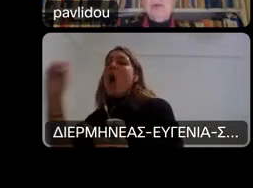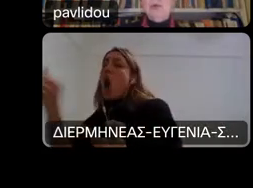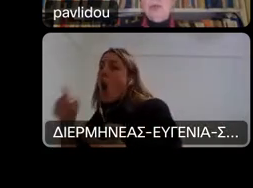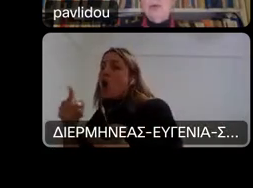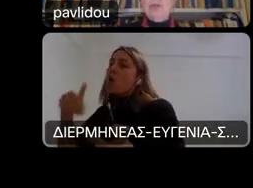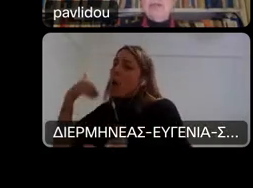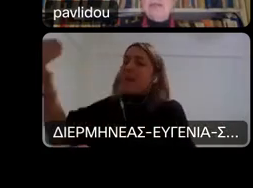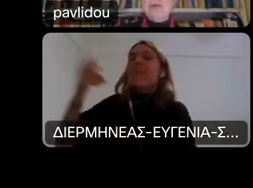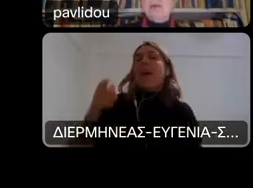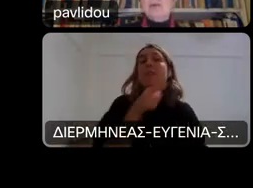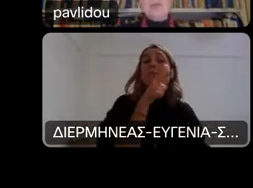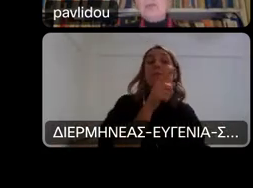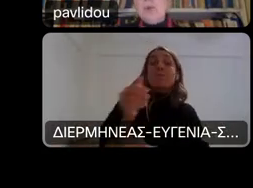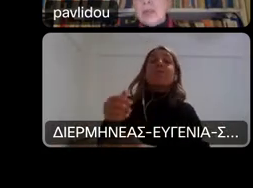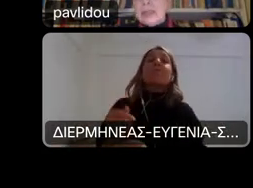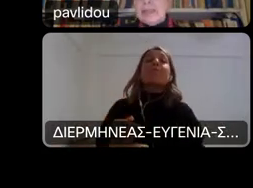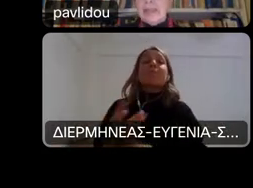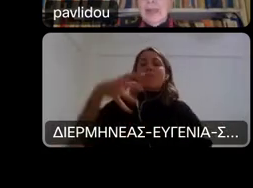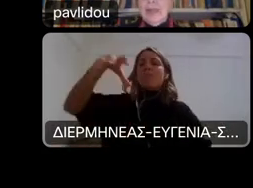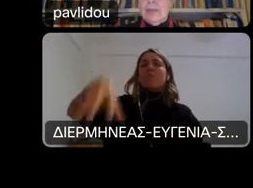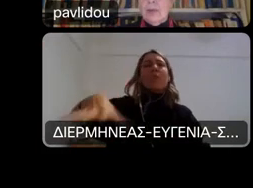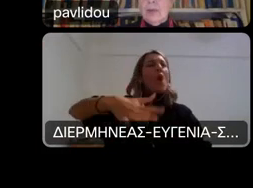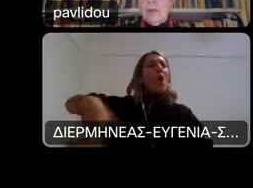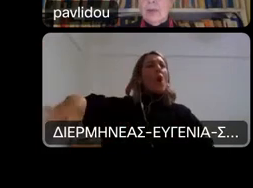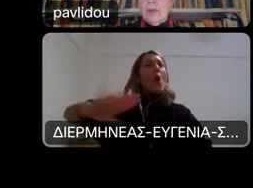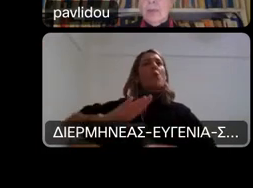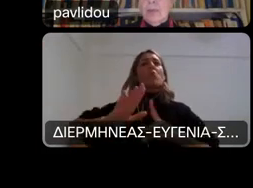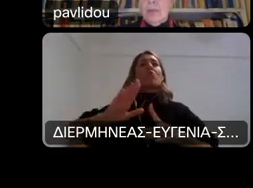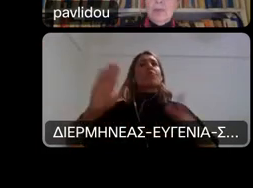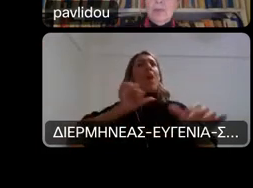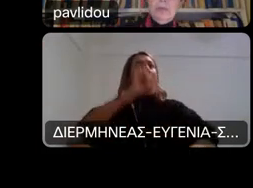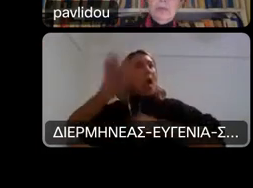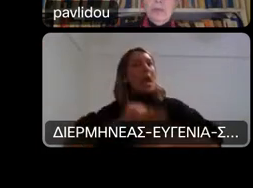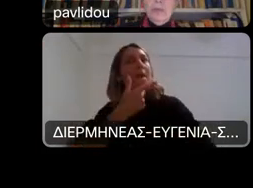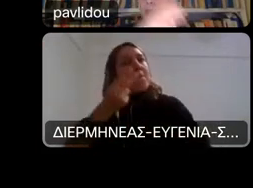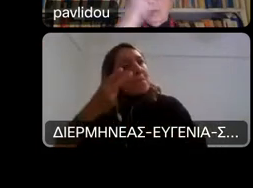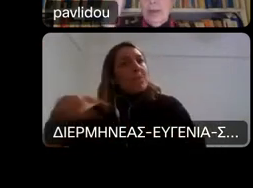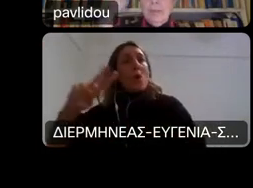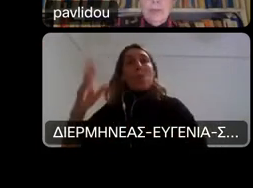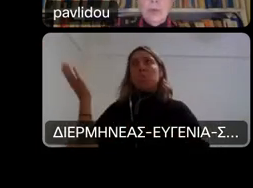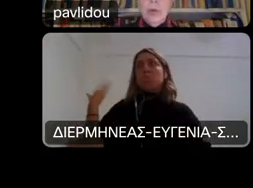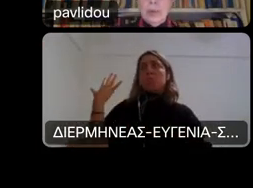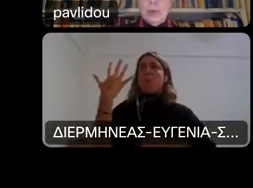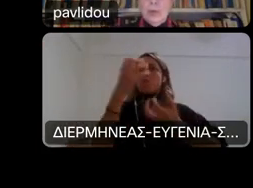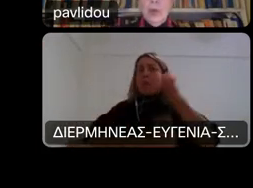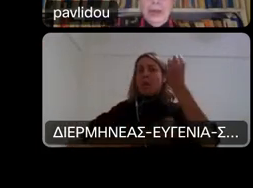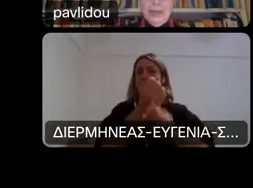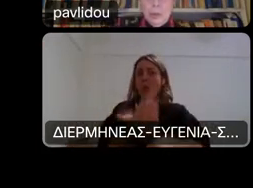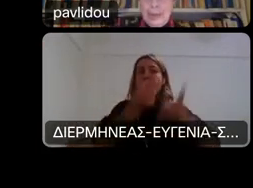δίνουμε προτεραιότητα σε χώρους που είναι πιο ανοιχτοί σε αλλαγές. Όπως διαπιστώθηκε με την έρευνα που έκανα πριν από 10 περίπου χρόνια